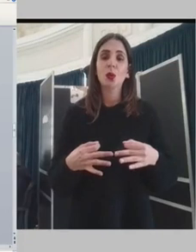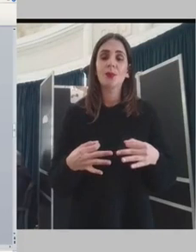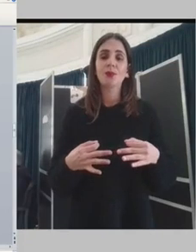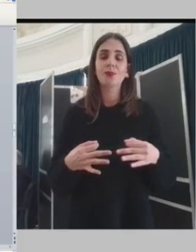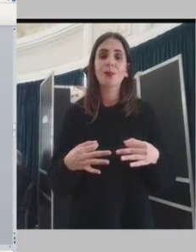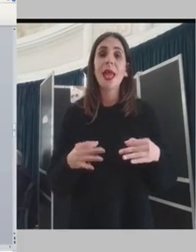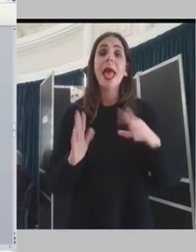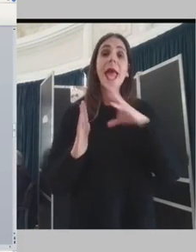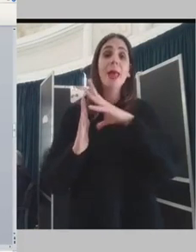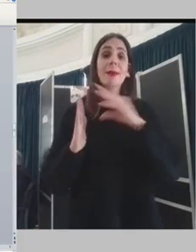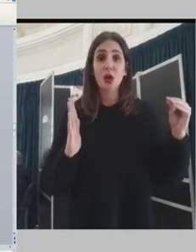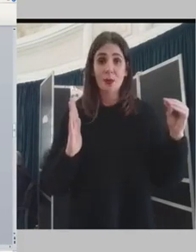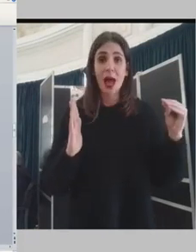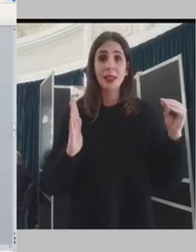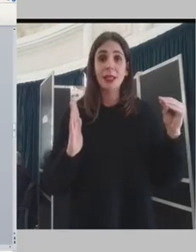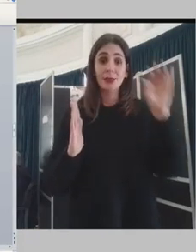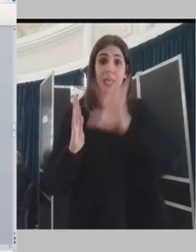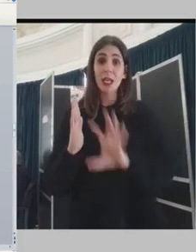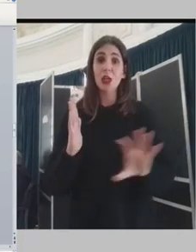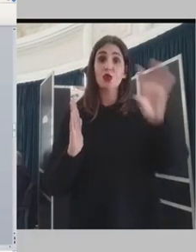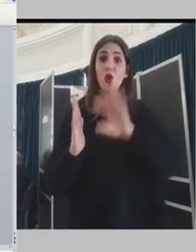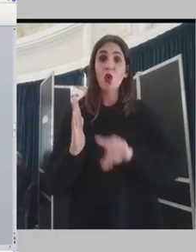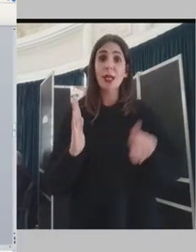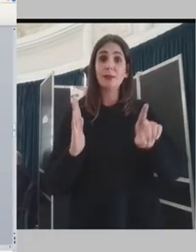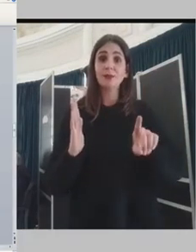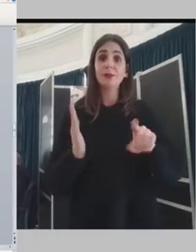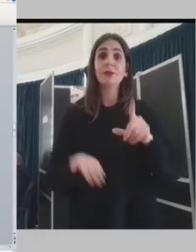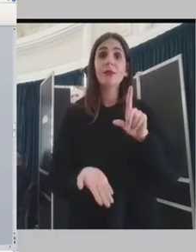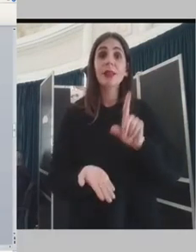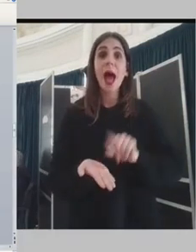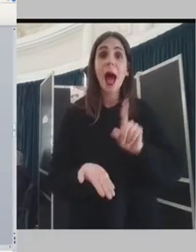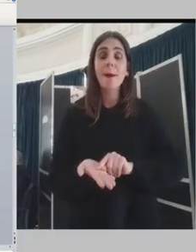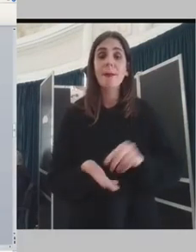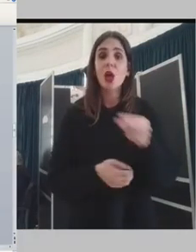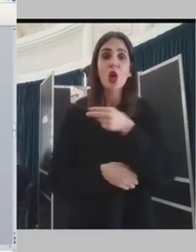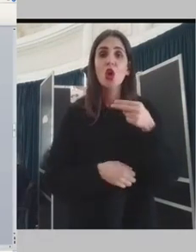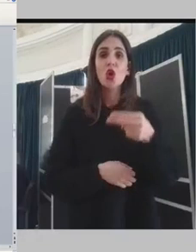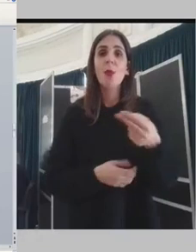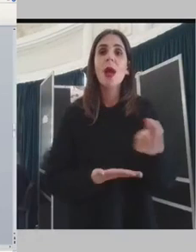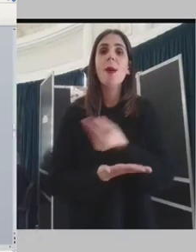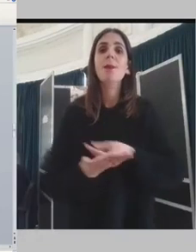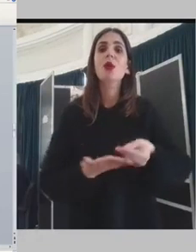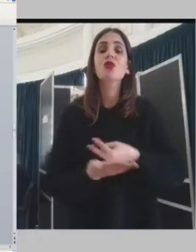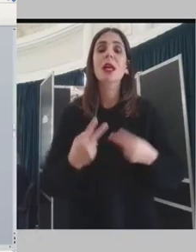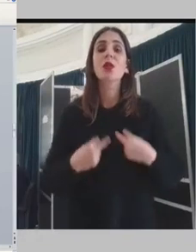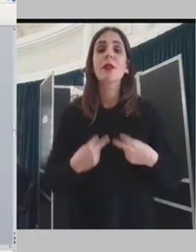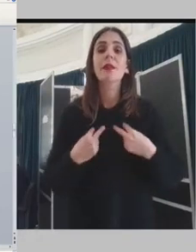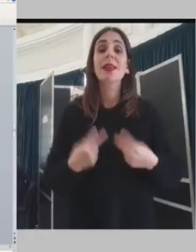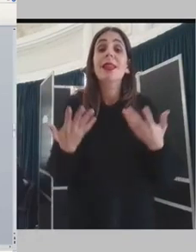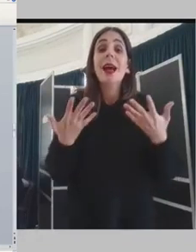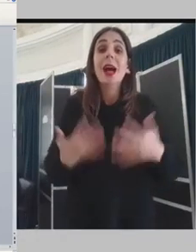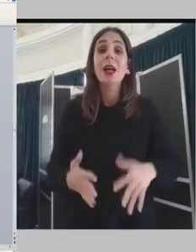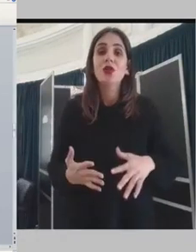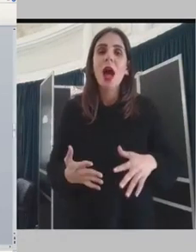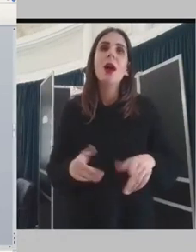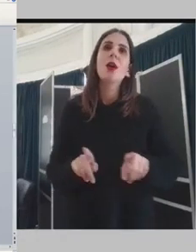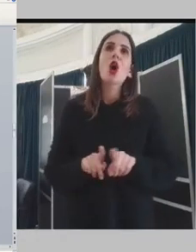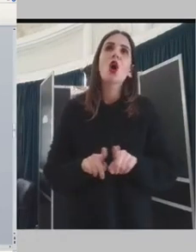dopo l'esperienza di Piacenza, la app che si chiamava Progetto Vita è diventata la app regionale